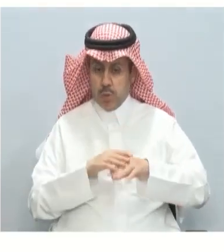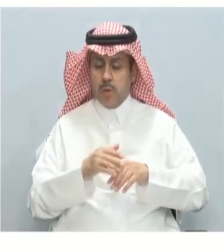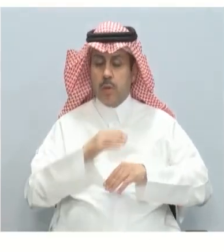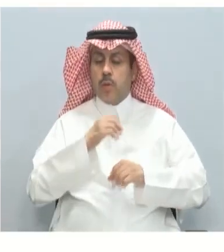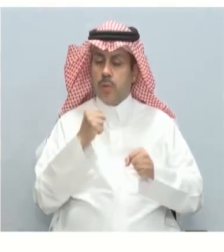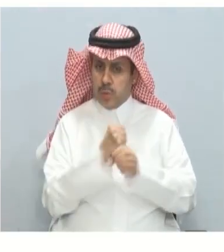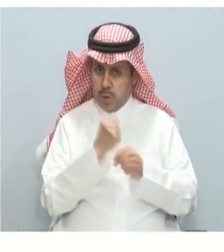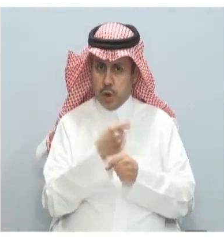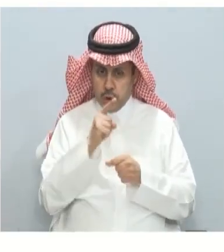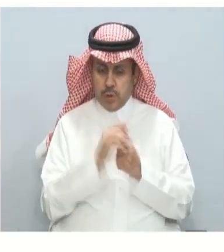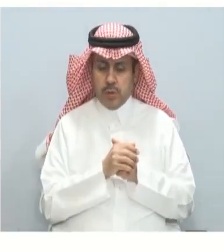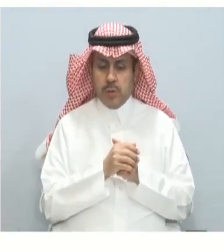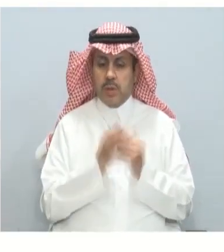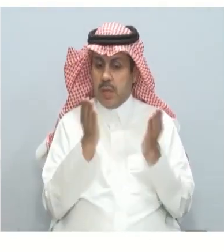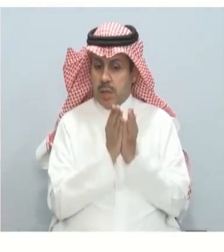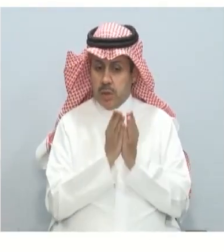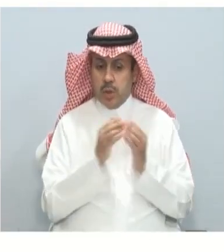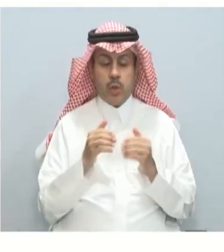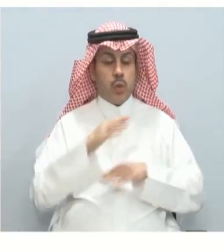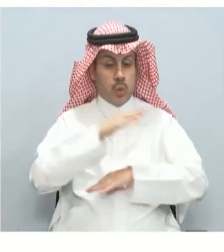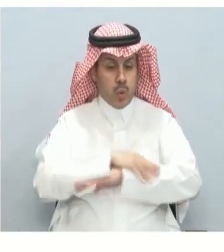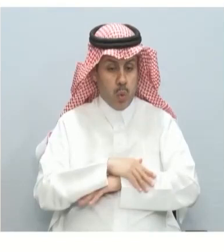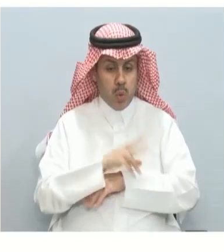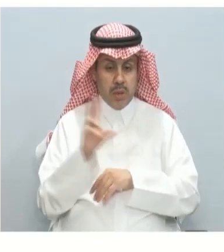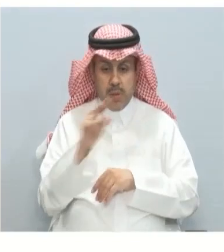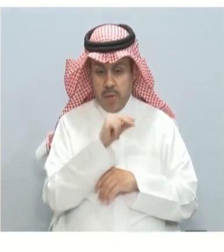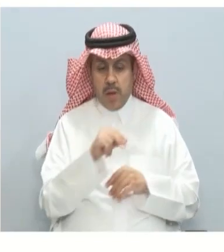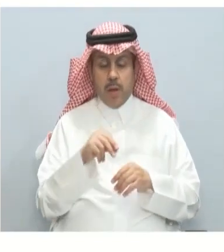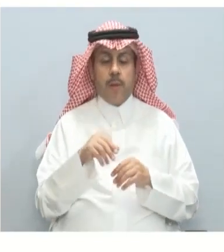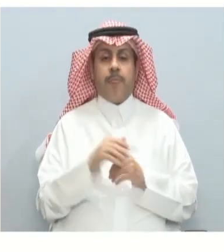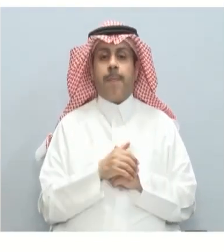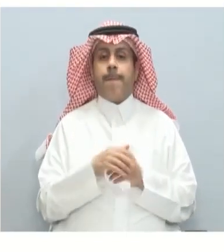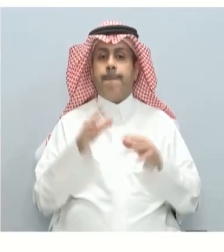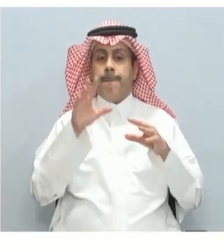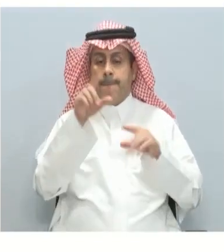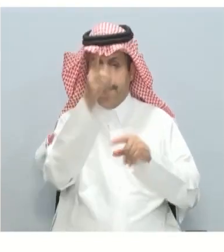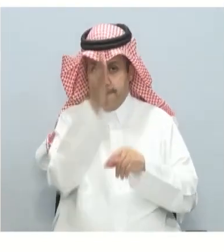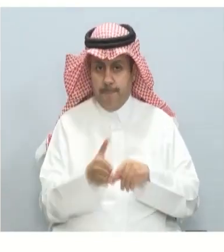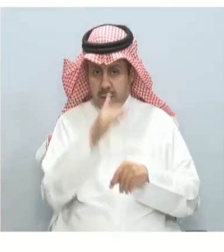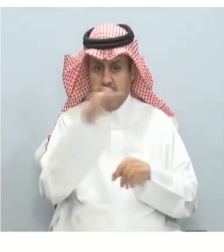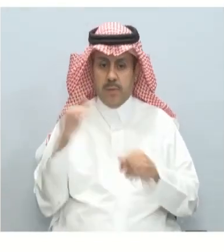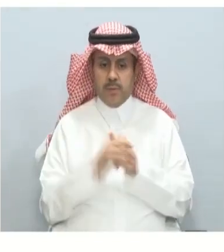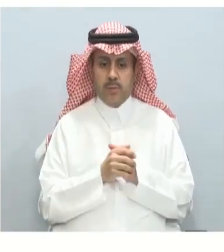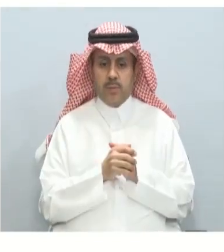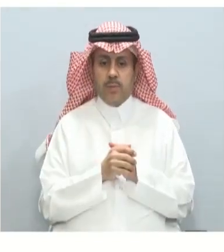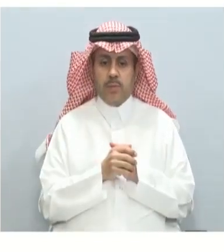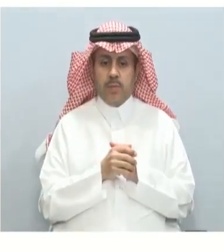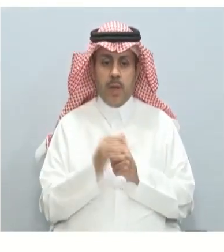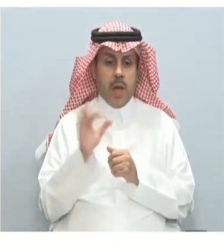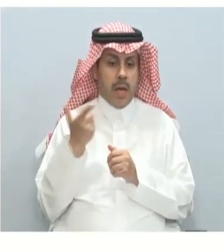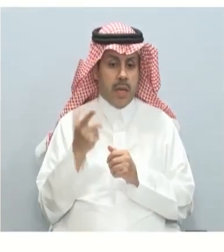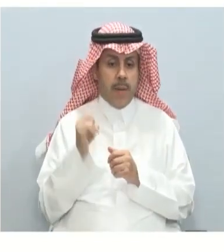الازواج المرتبه لدراسه سلوك التمثيل البياني للداله اين المجال والمدى لكل داله في ما ياتي نبغى نوجد